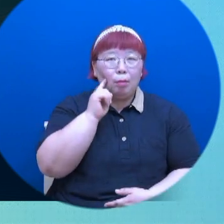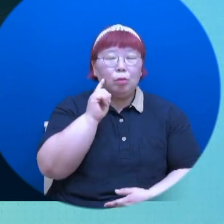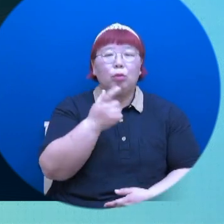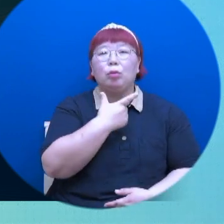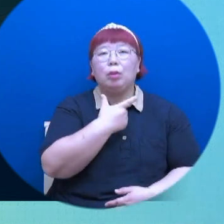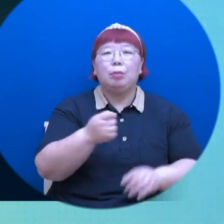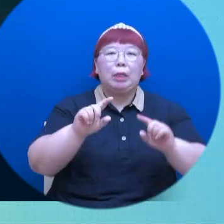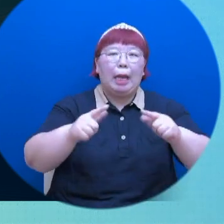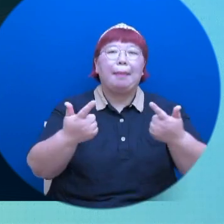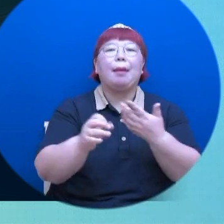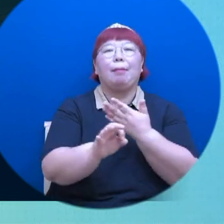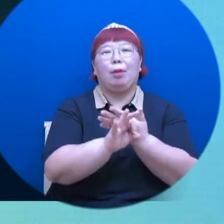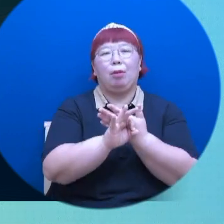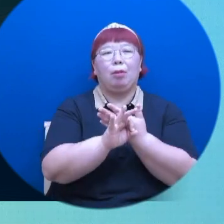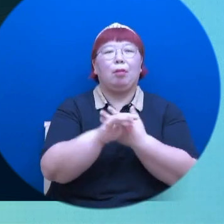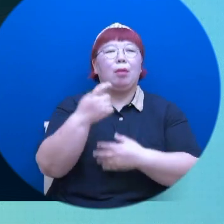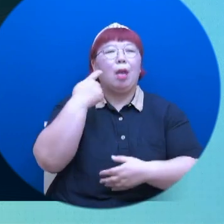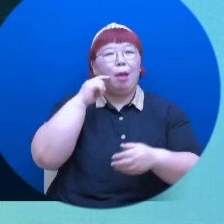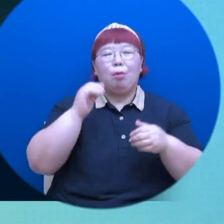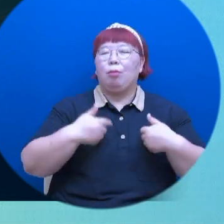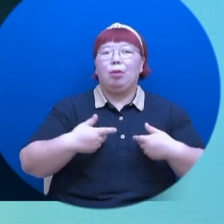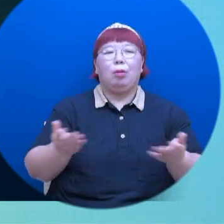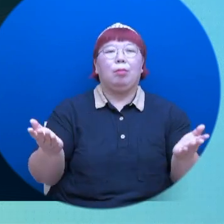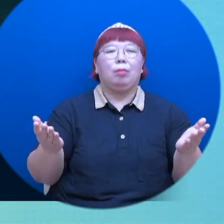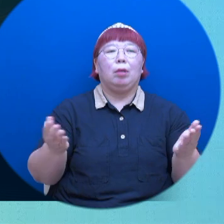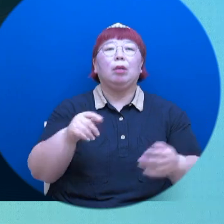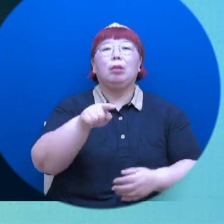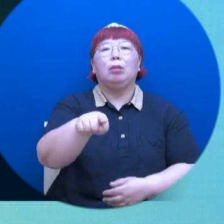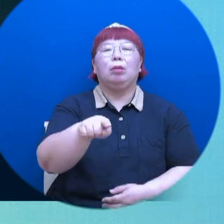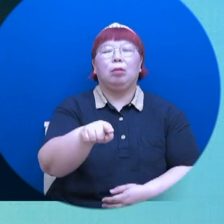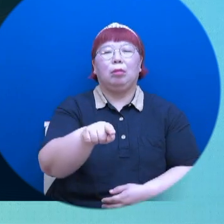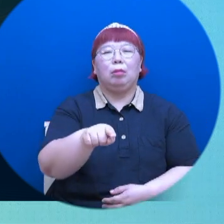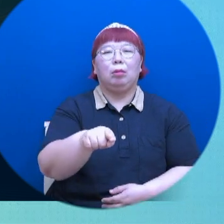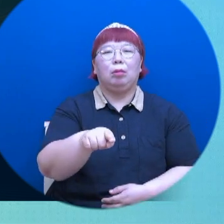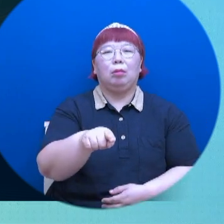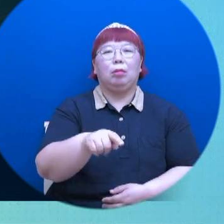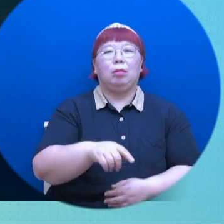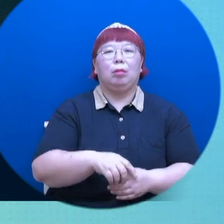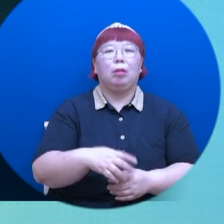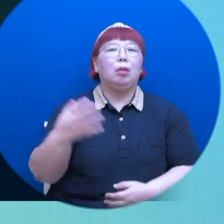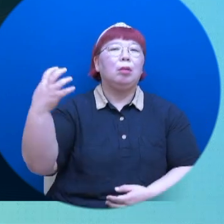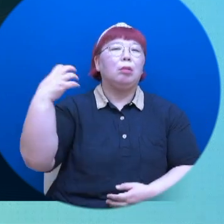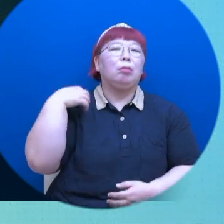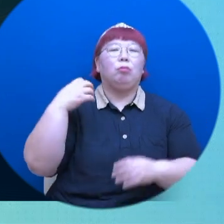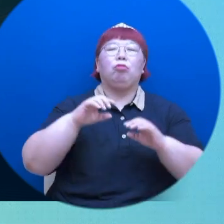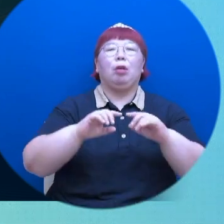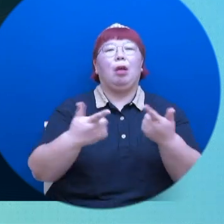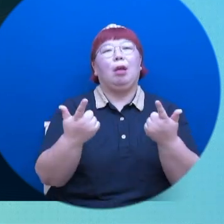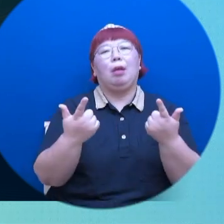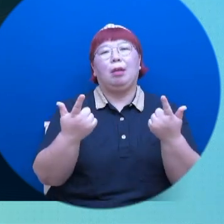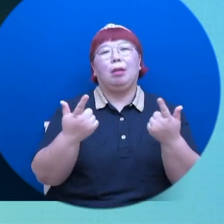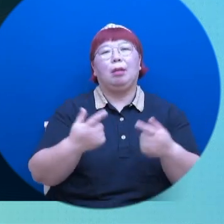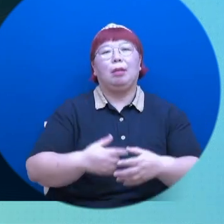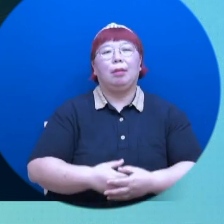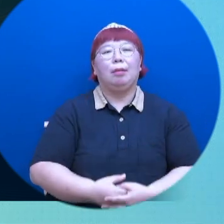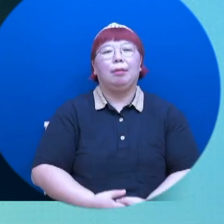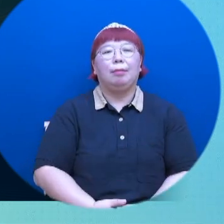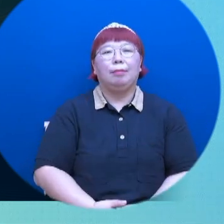예뻐지고 싶지 않다면 말이야. 그건 네 의무가